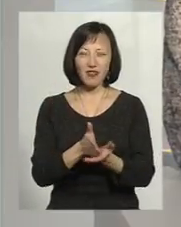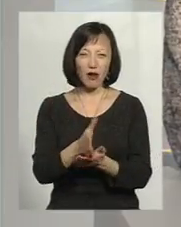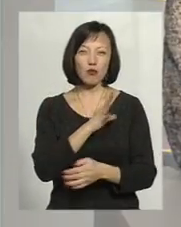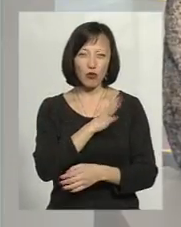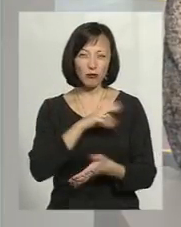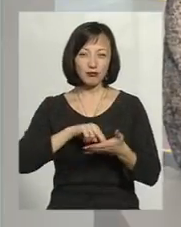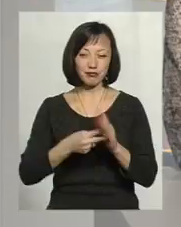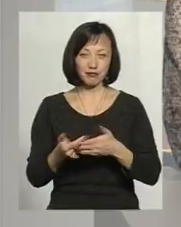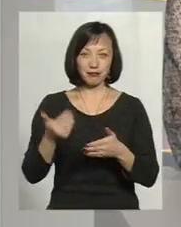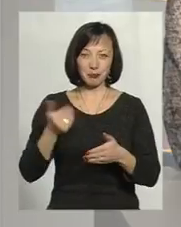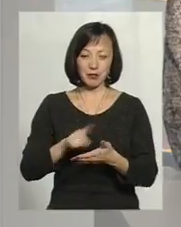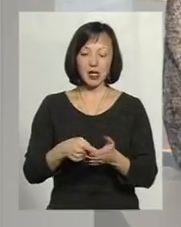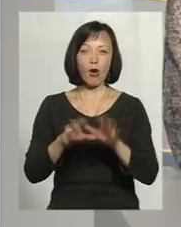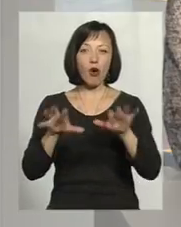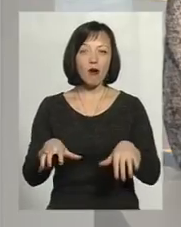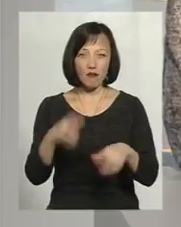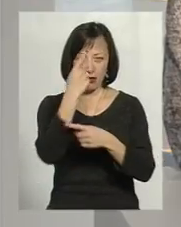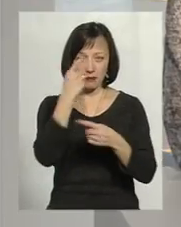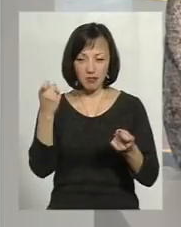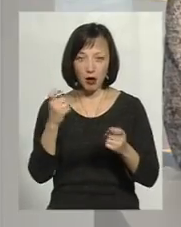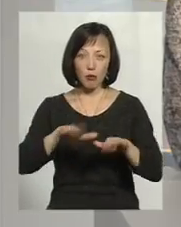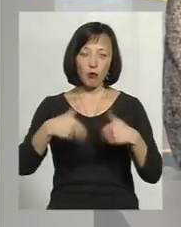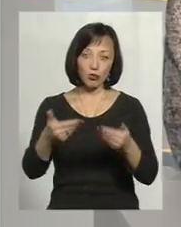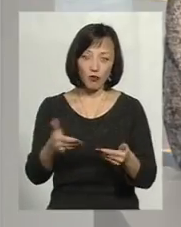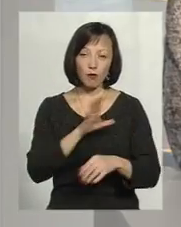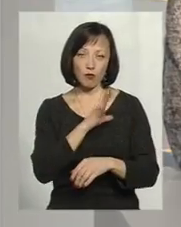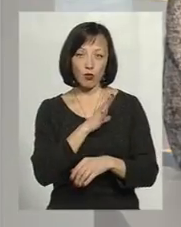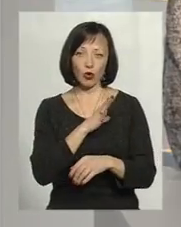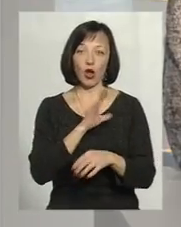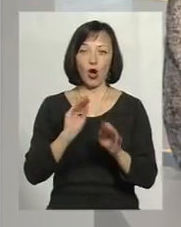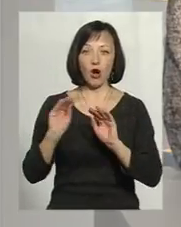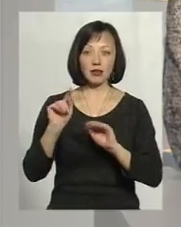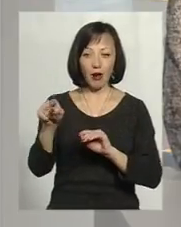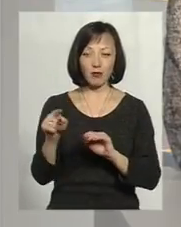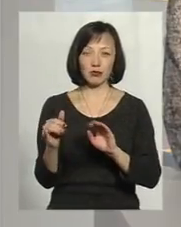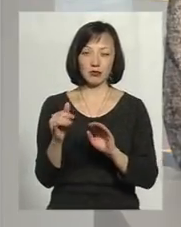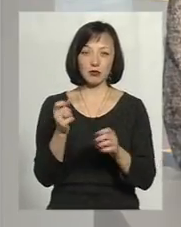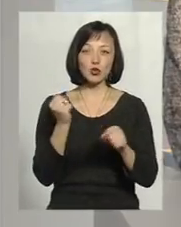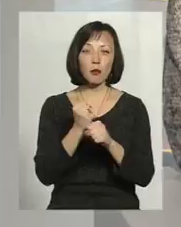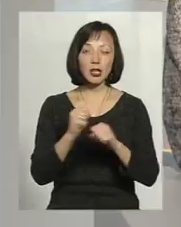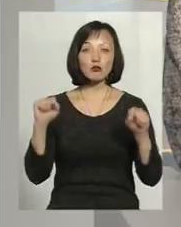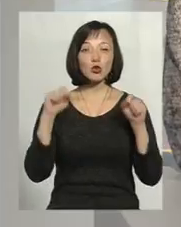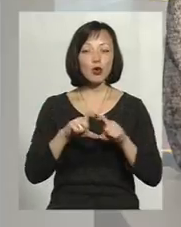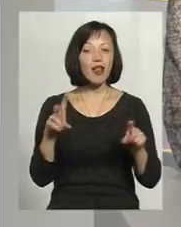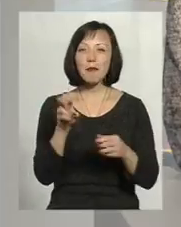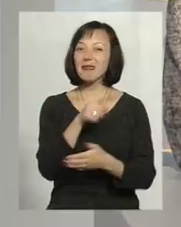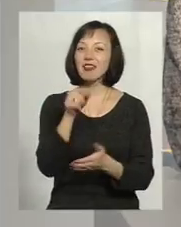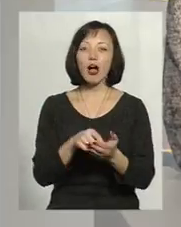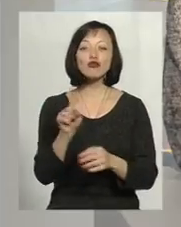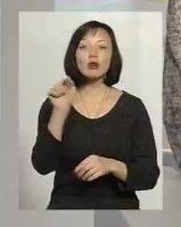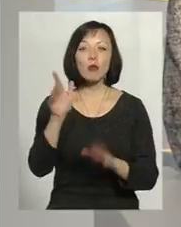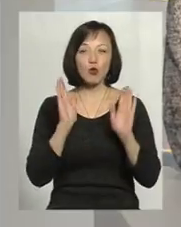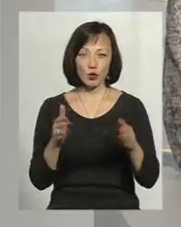ще перед попередній міський голова, як варіант пропонував розміщення там спортшколи. Але питання не в тому, що там буде